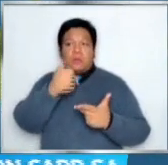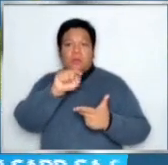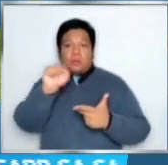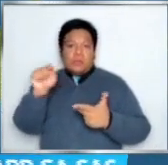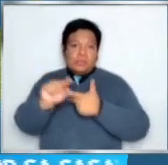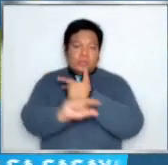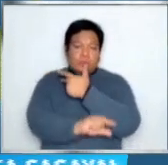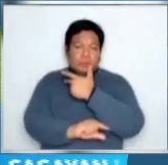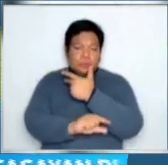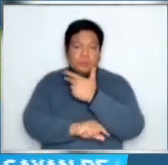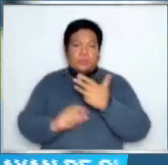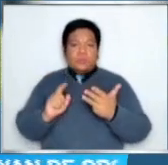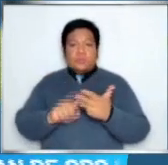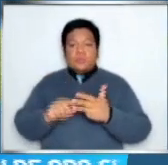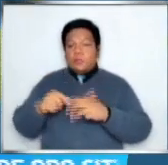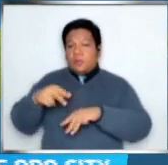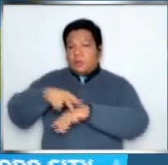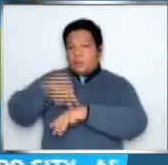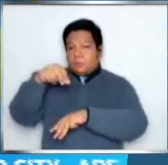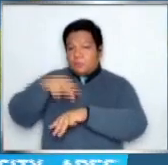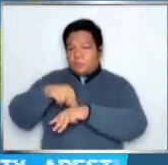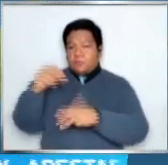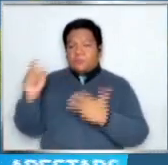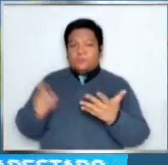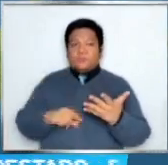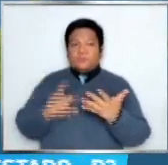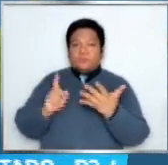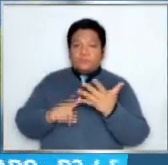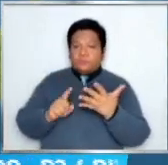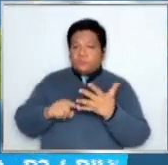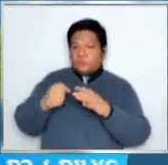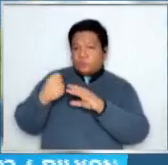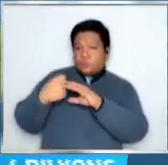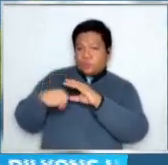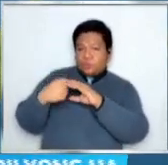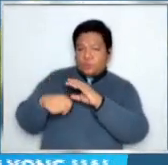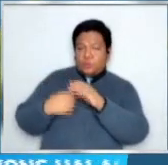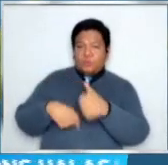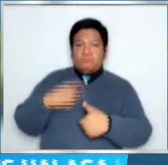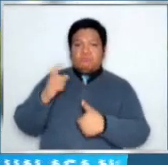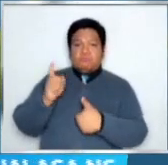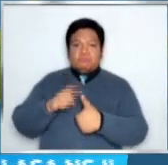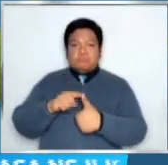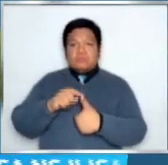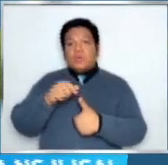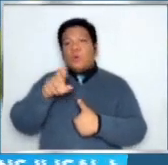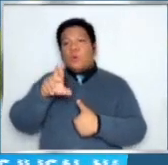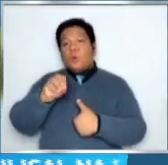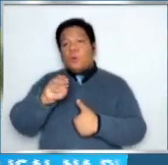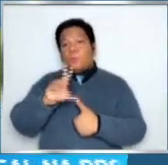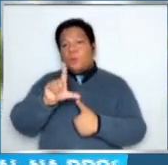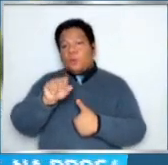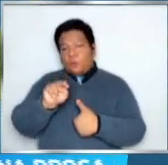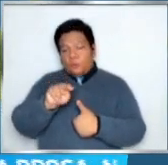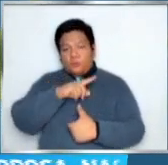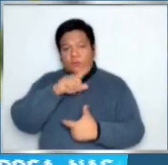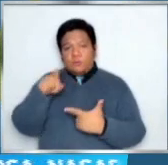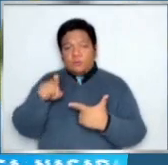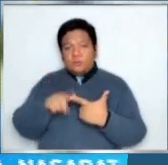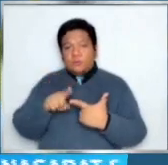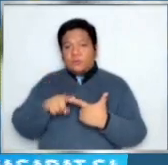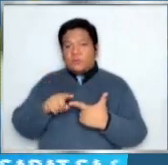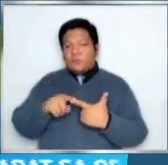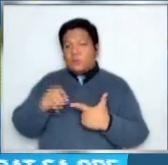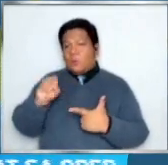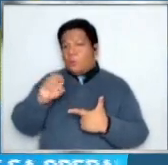Camarines Norte, sa western portion ng Camarines Sur, sa western portion ng Romblon, sa natitirang bahagi ng Oriental Mindoro